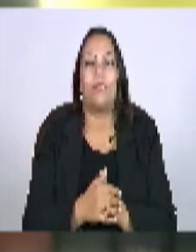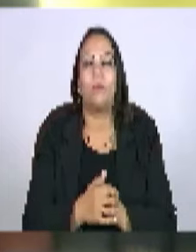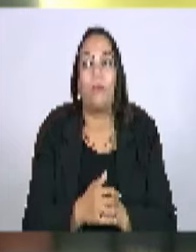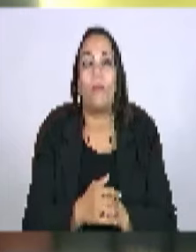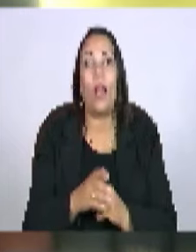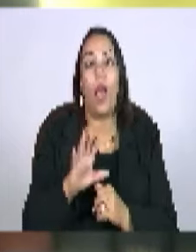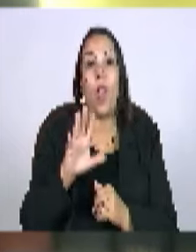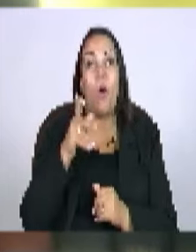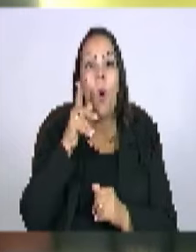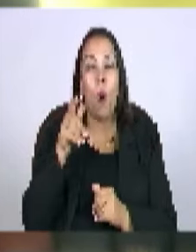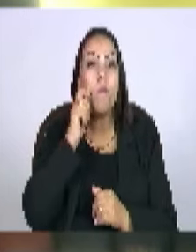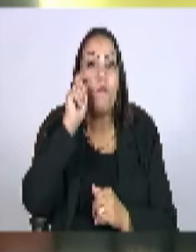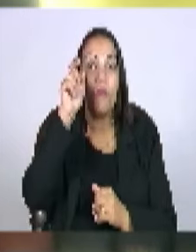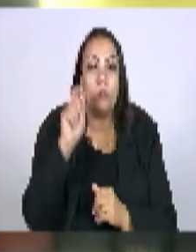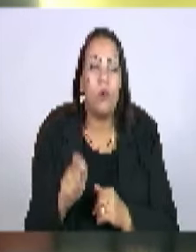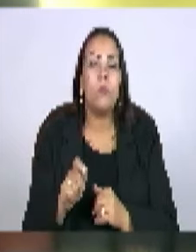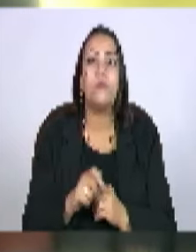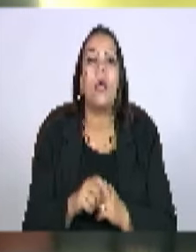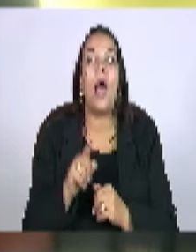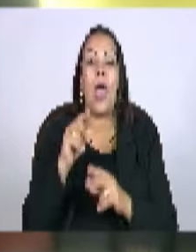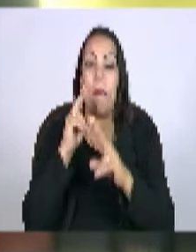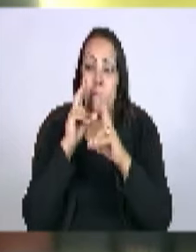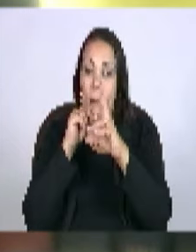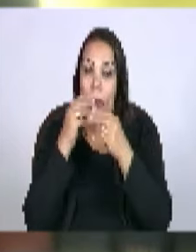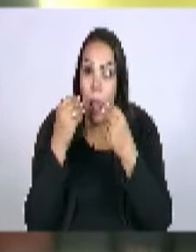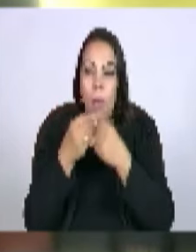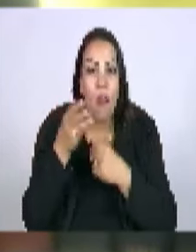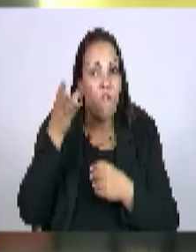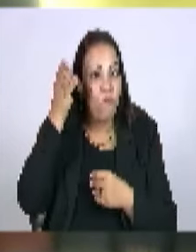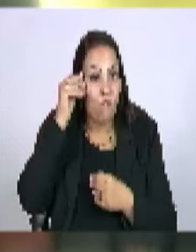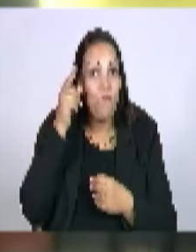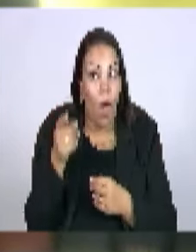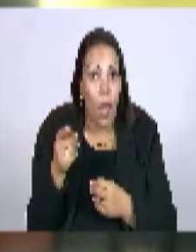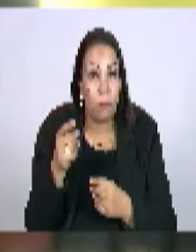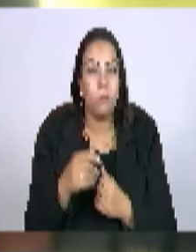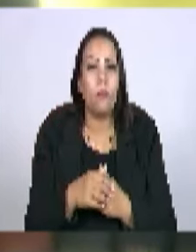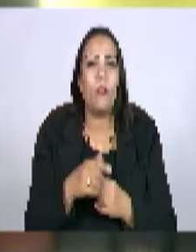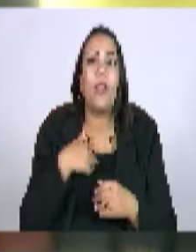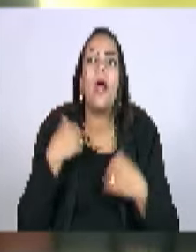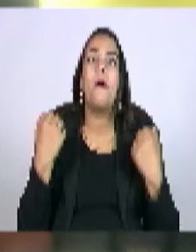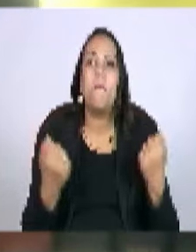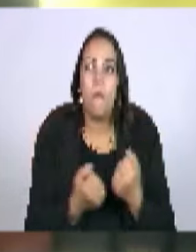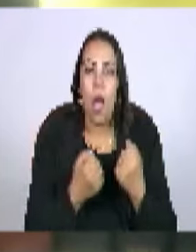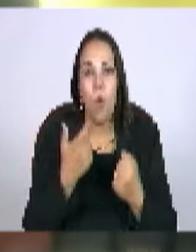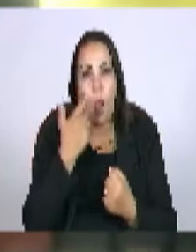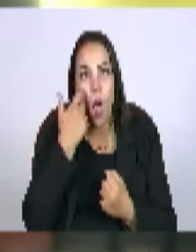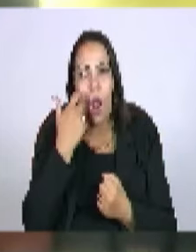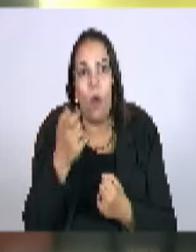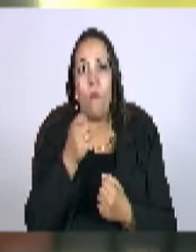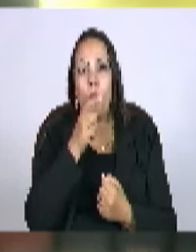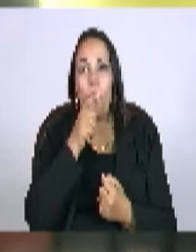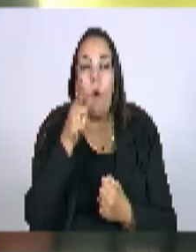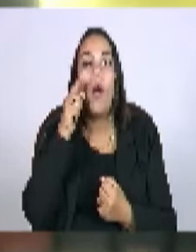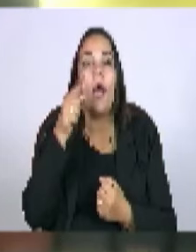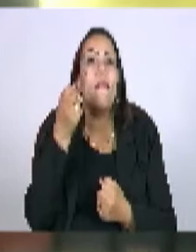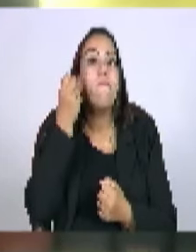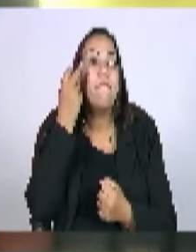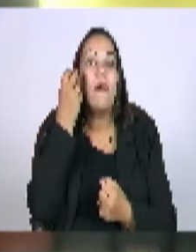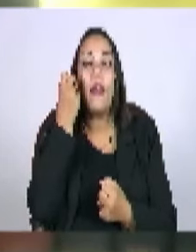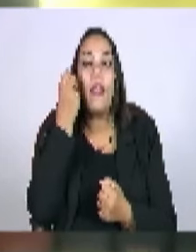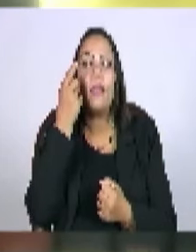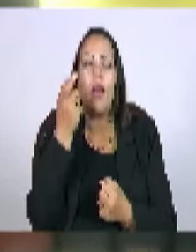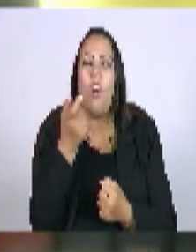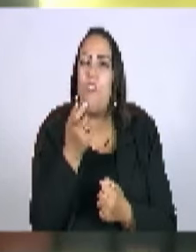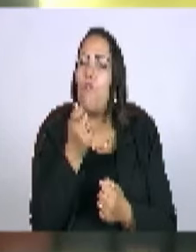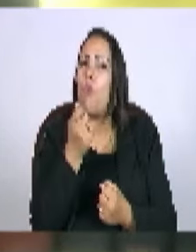اذا كان من نوع الاشخاص اللي ممكن اتكلم معاها ويستوعب الكلام احاول الف نظره الى ان فكره